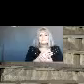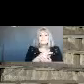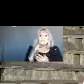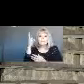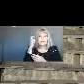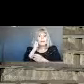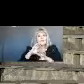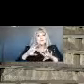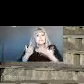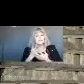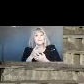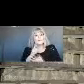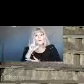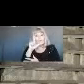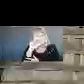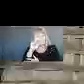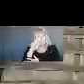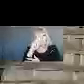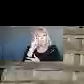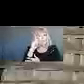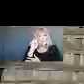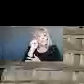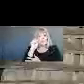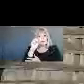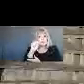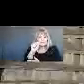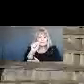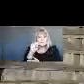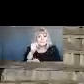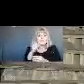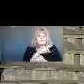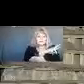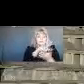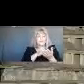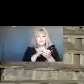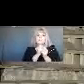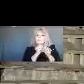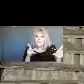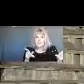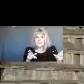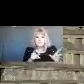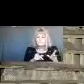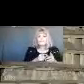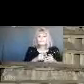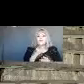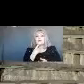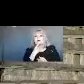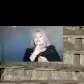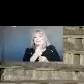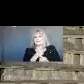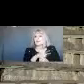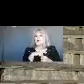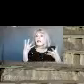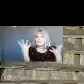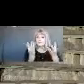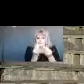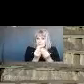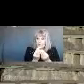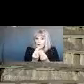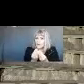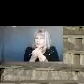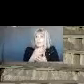hoe Lukas die story van die Heilige Gees hier begin nie? Hulle saam, en dan is daar 'n geluid uit die